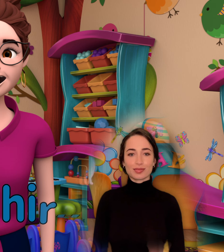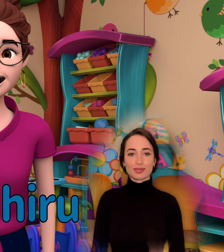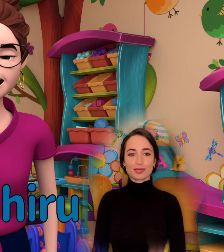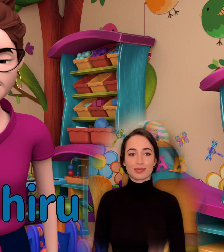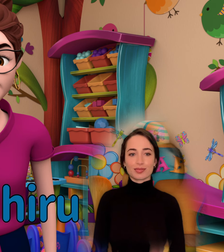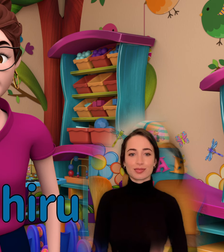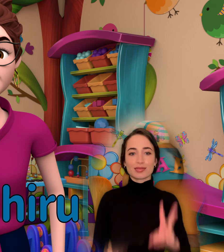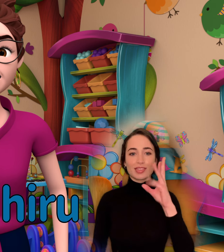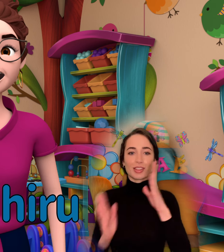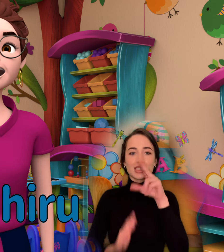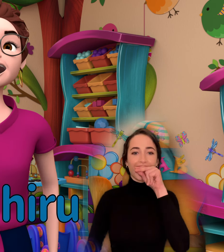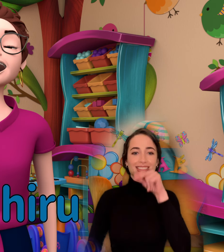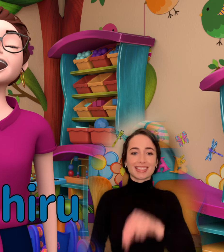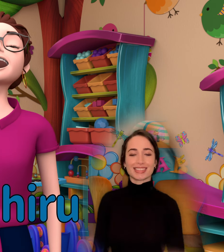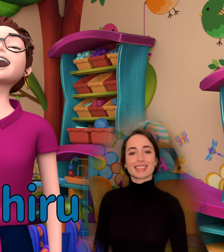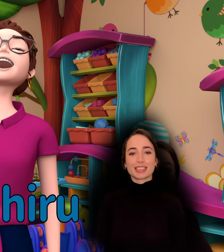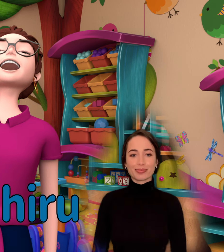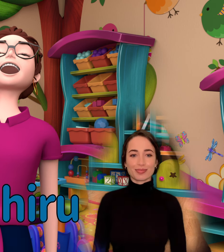6話のア